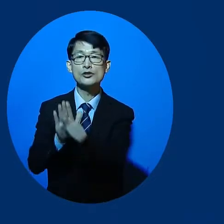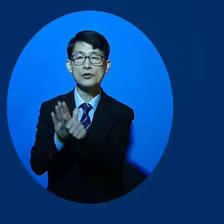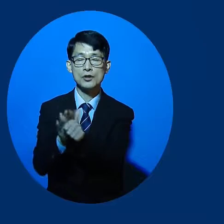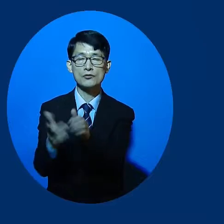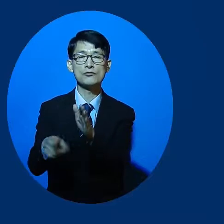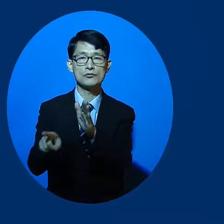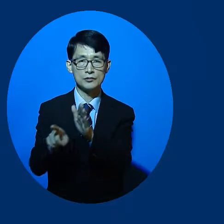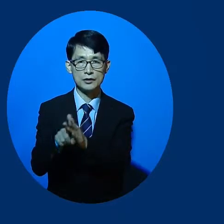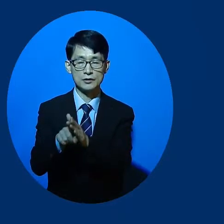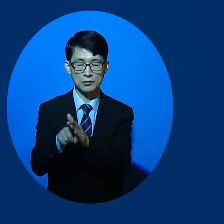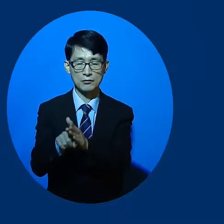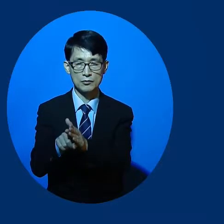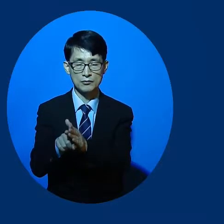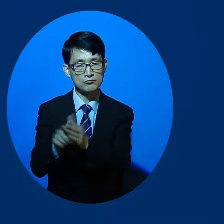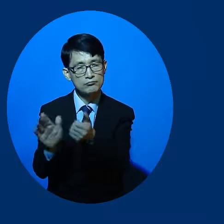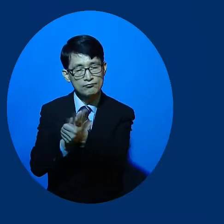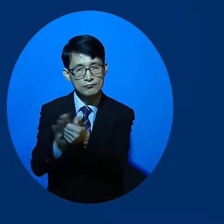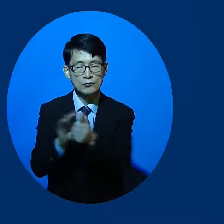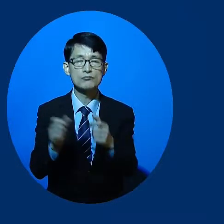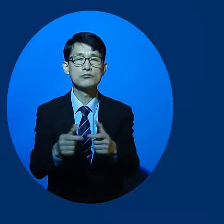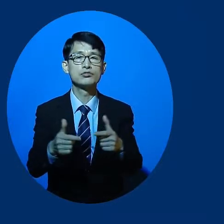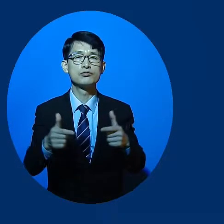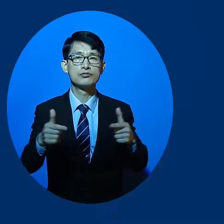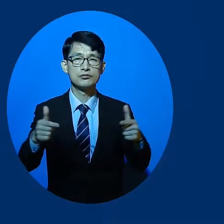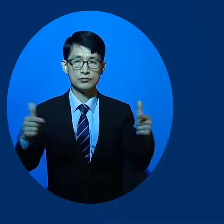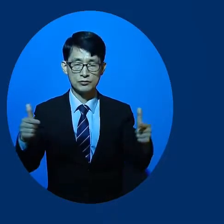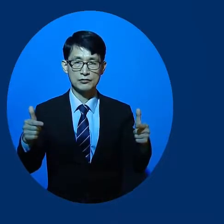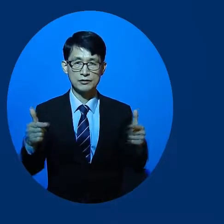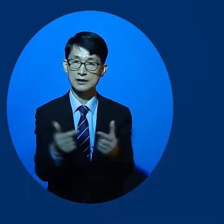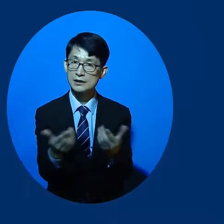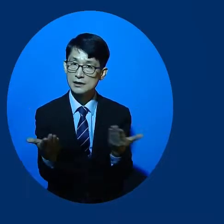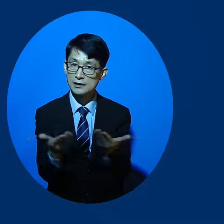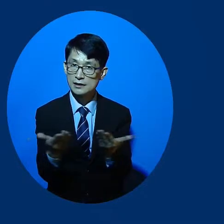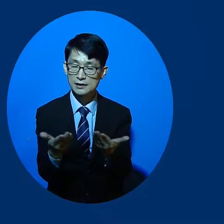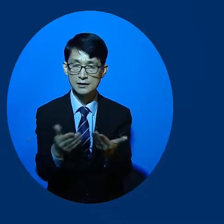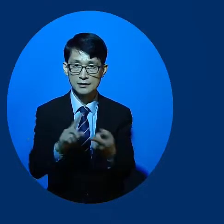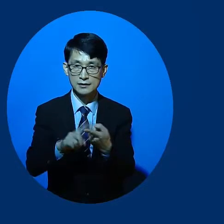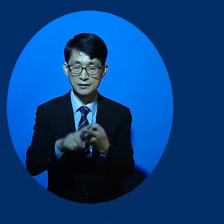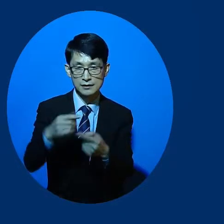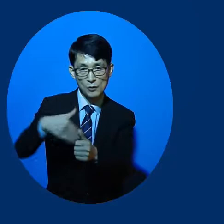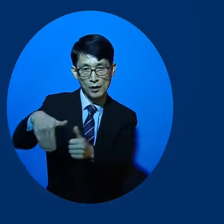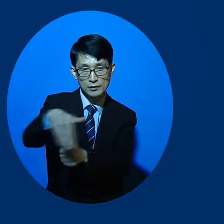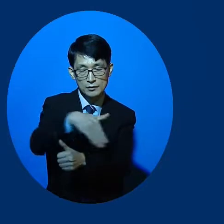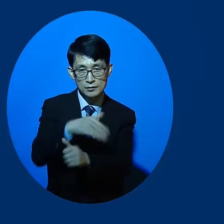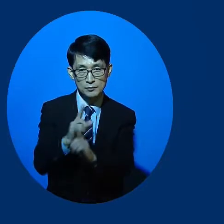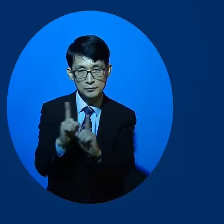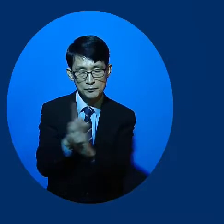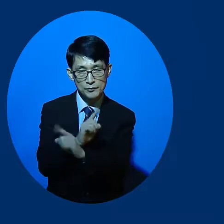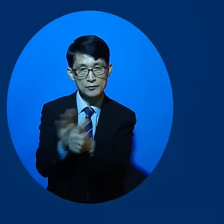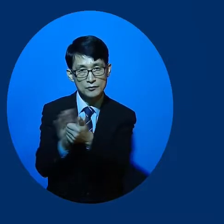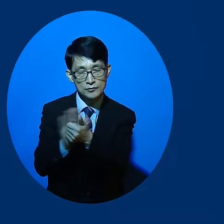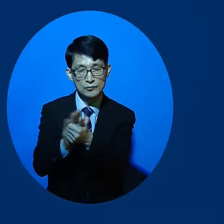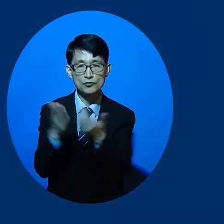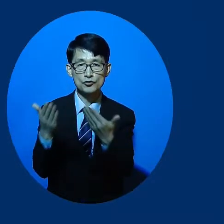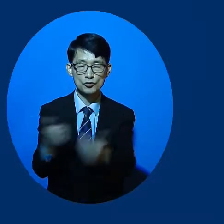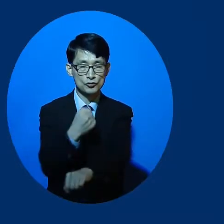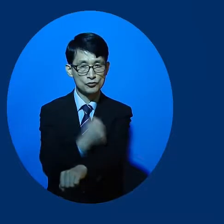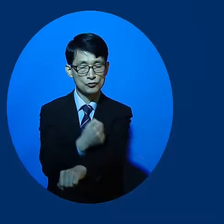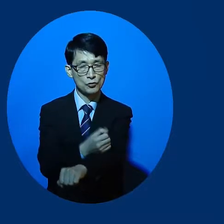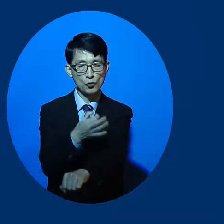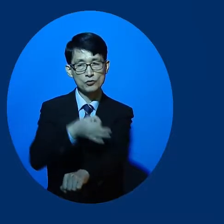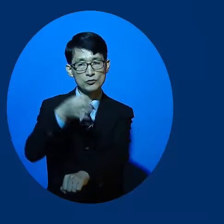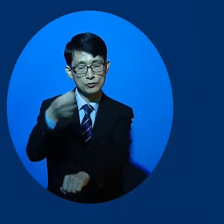맞춰서 선제적으로 근로관계 등의 개선을 통한 근속수당 지급